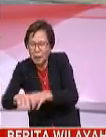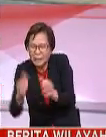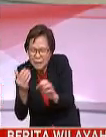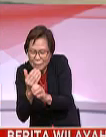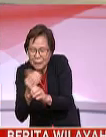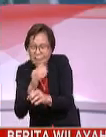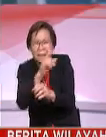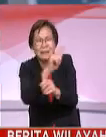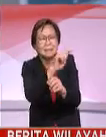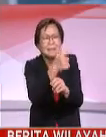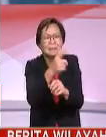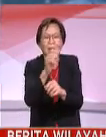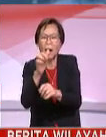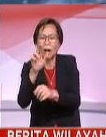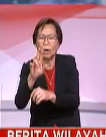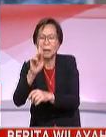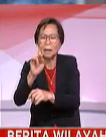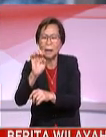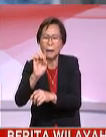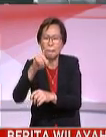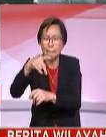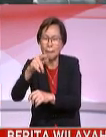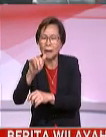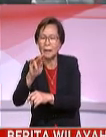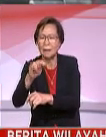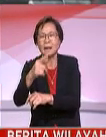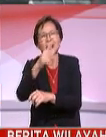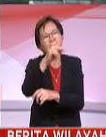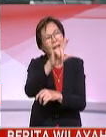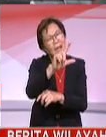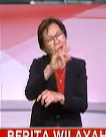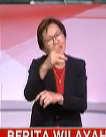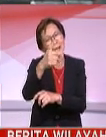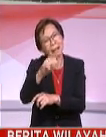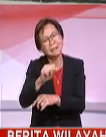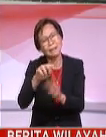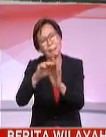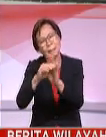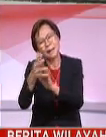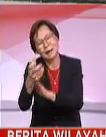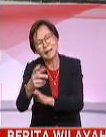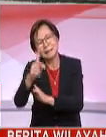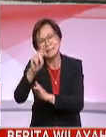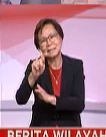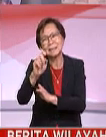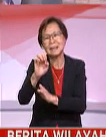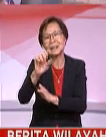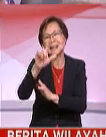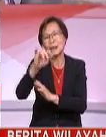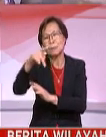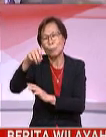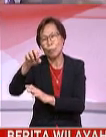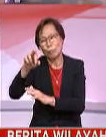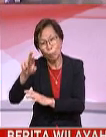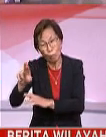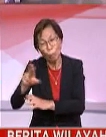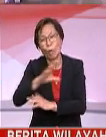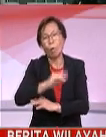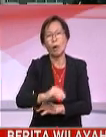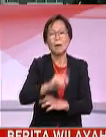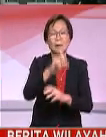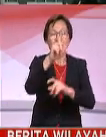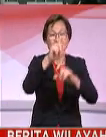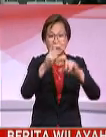termasuk Tanjung Aru, Kepayan, Luyang, Likas, Inanam, Menggatal, Telipok dan Sepanggar, DBKK telah